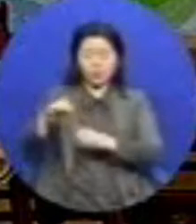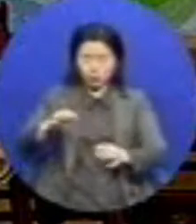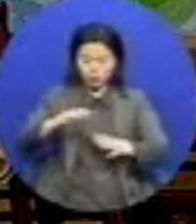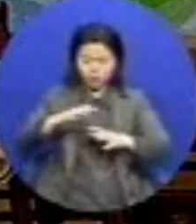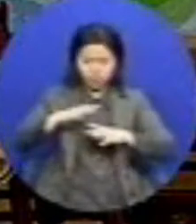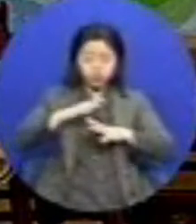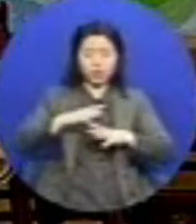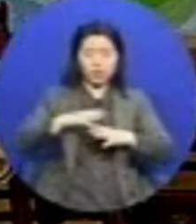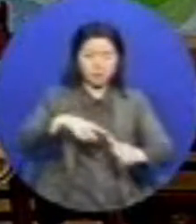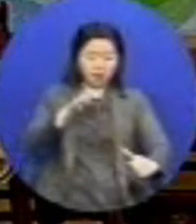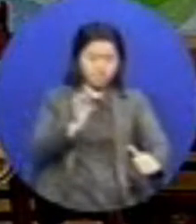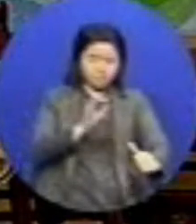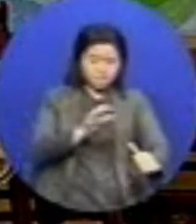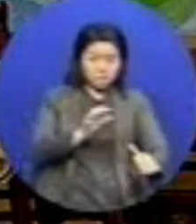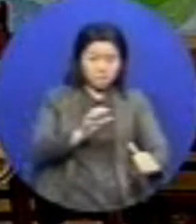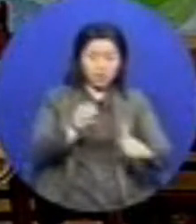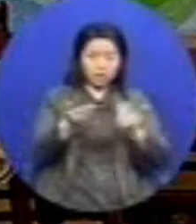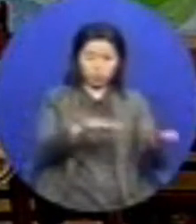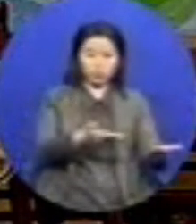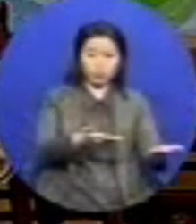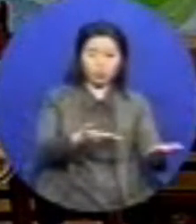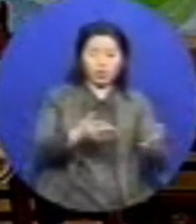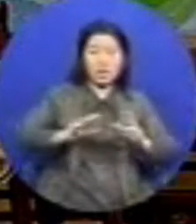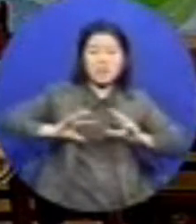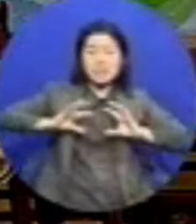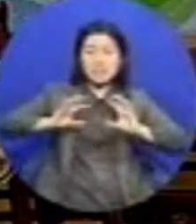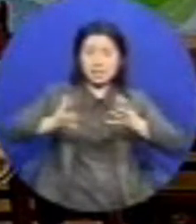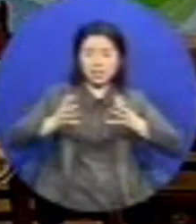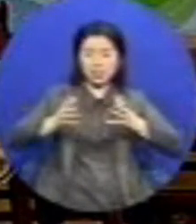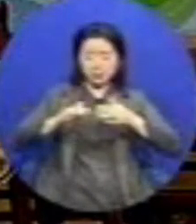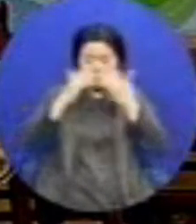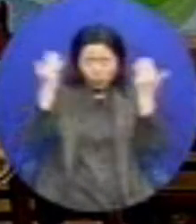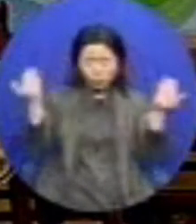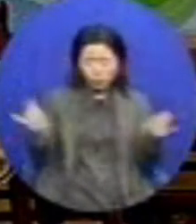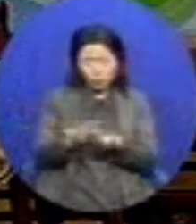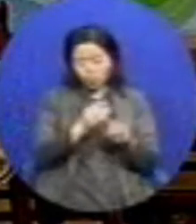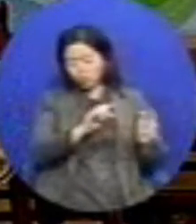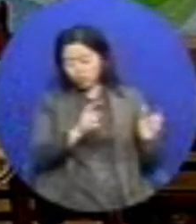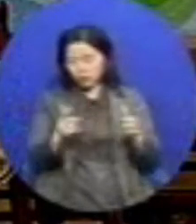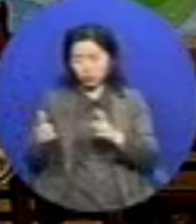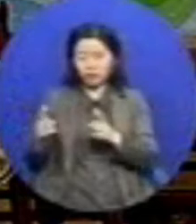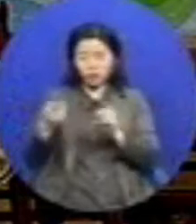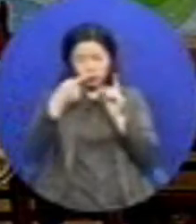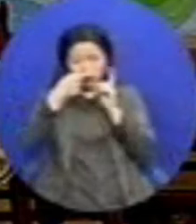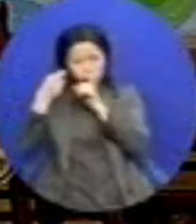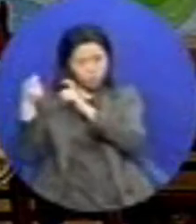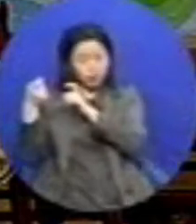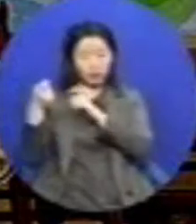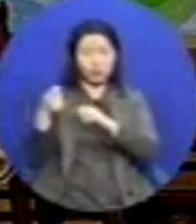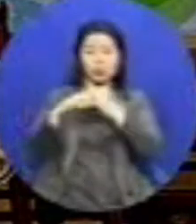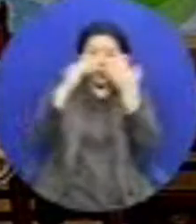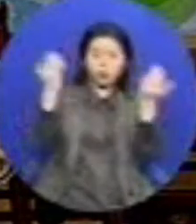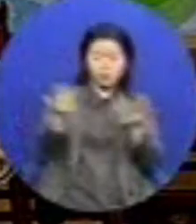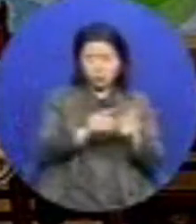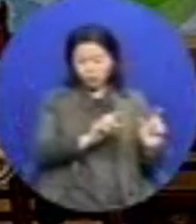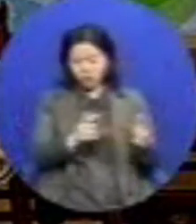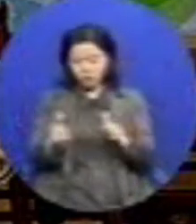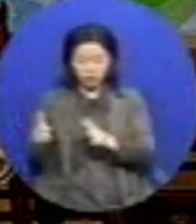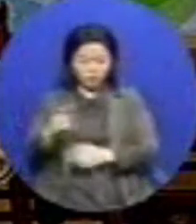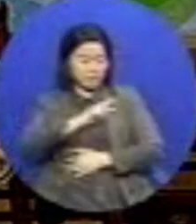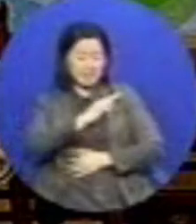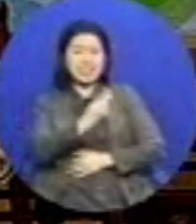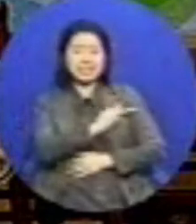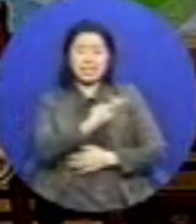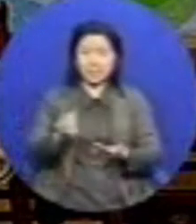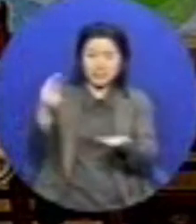핍박을 주고 세상의 온갖 것으로 6을 하고 온갖 이단들이 일어나서